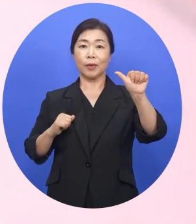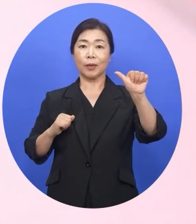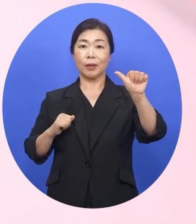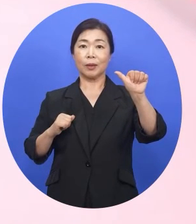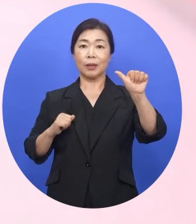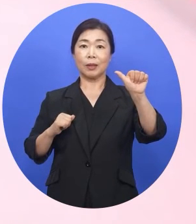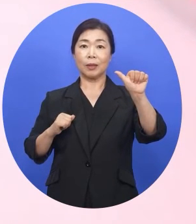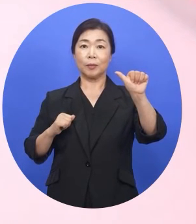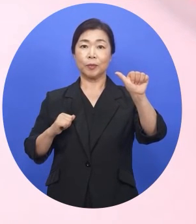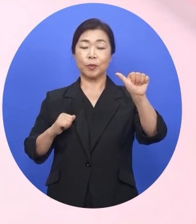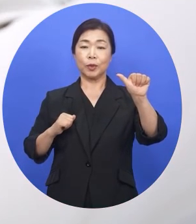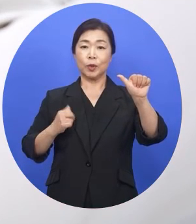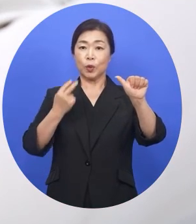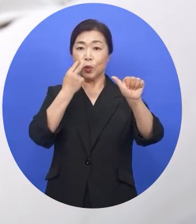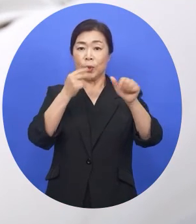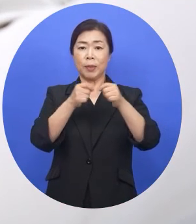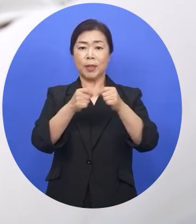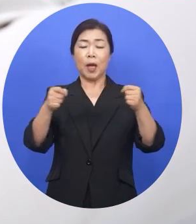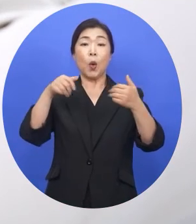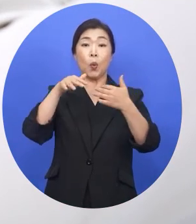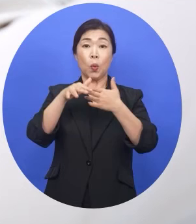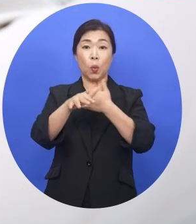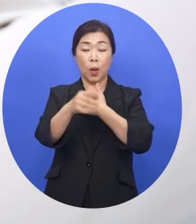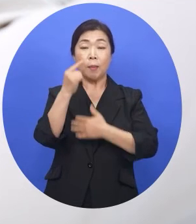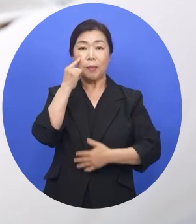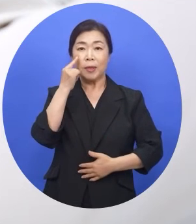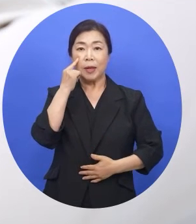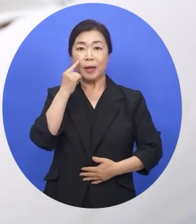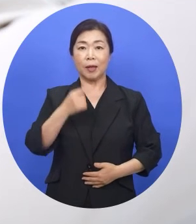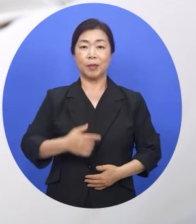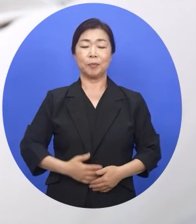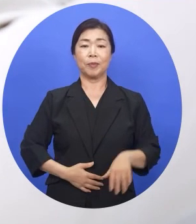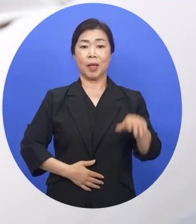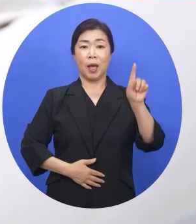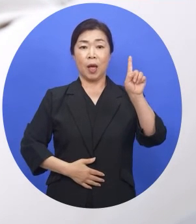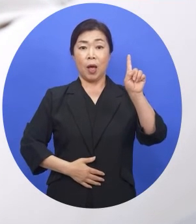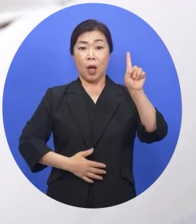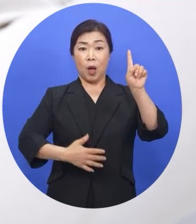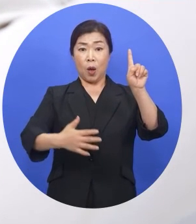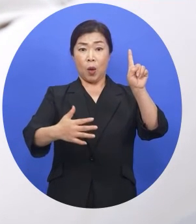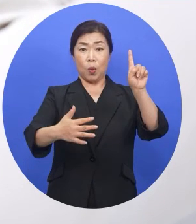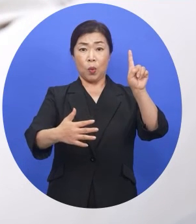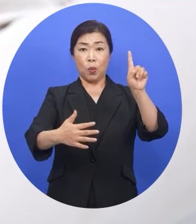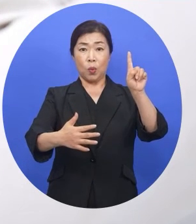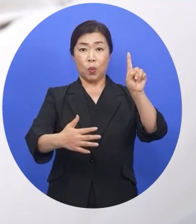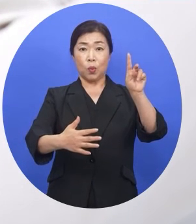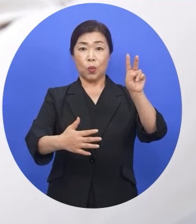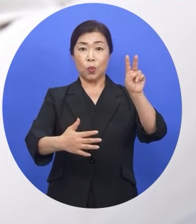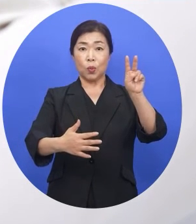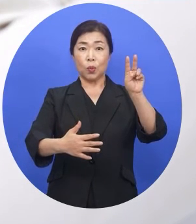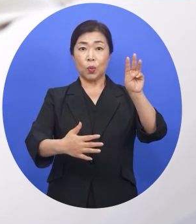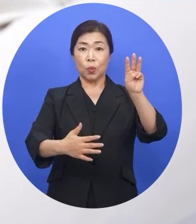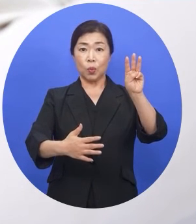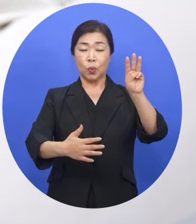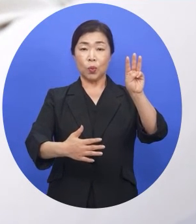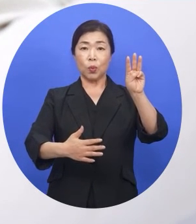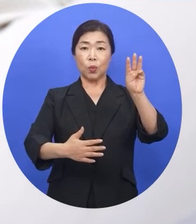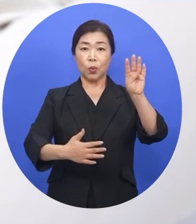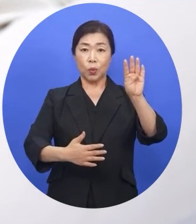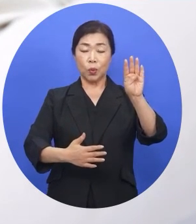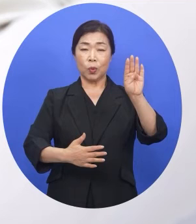다섯. 길게 숨을 내쉽니다. 하나, 둘,